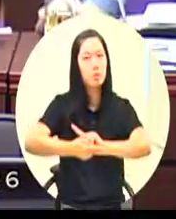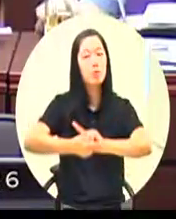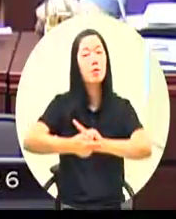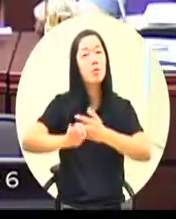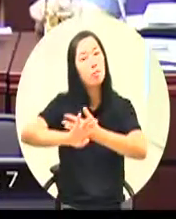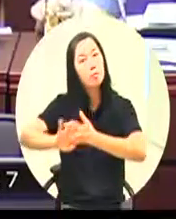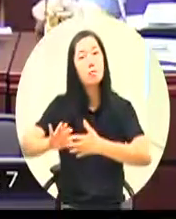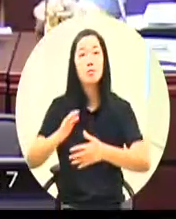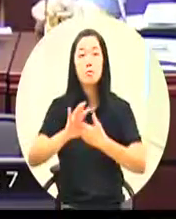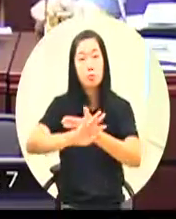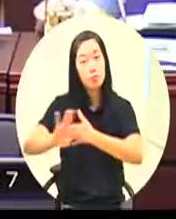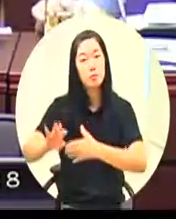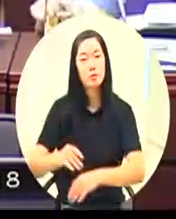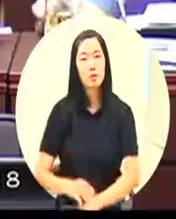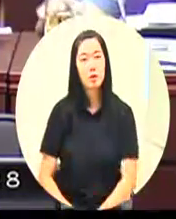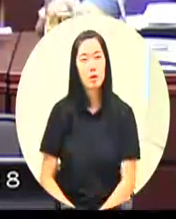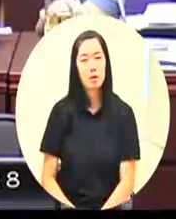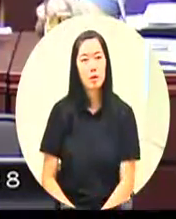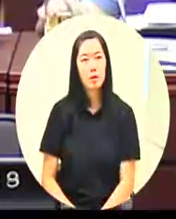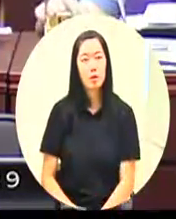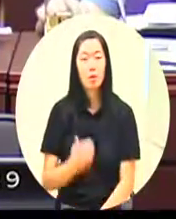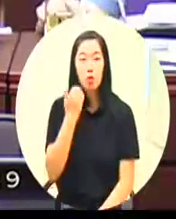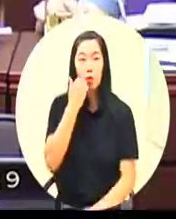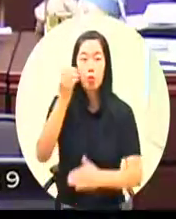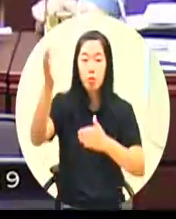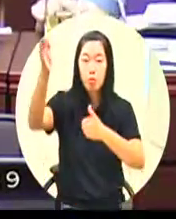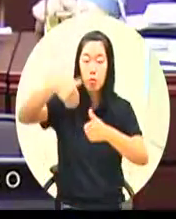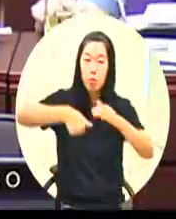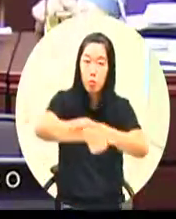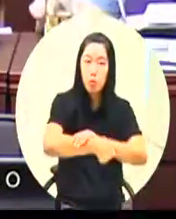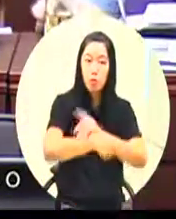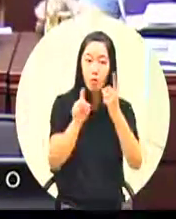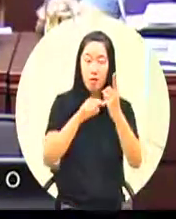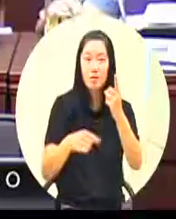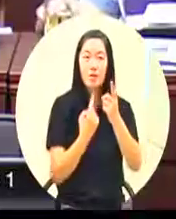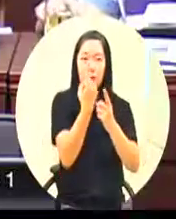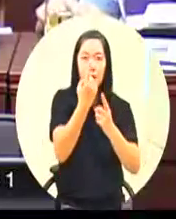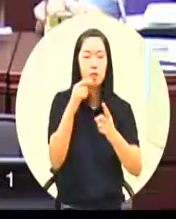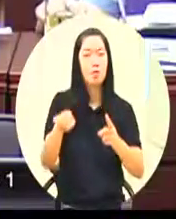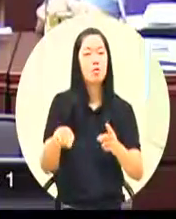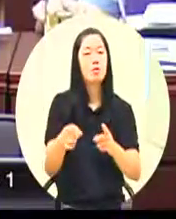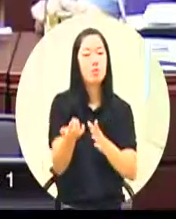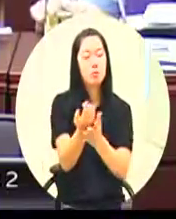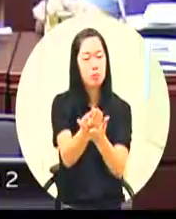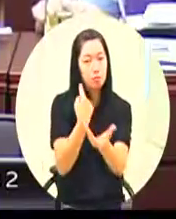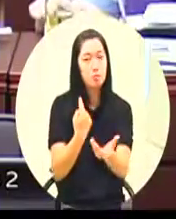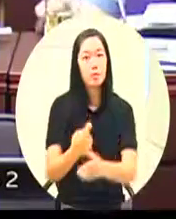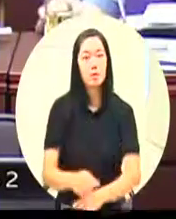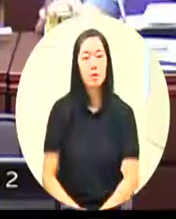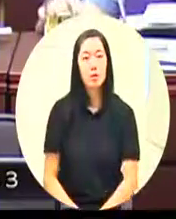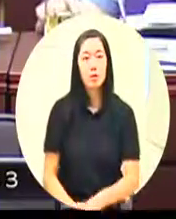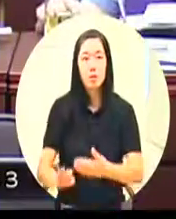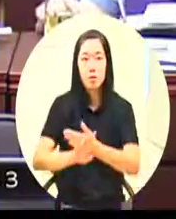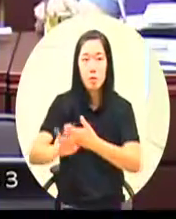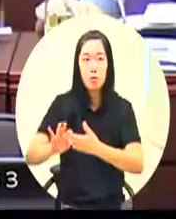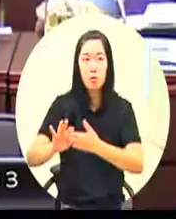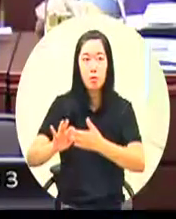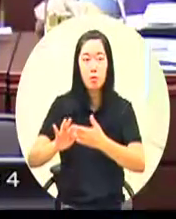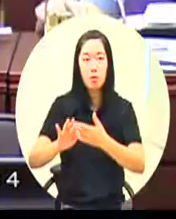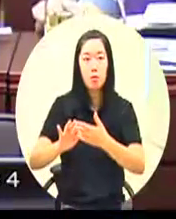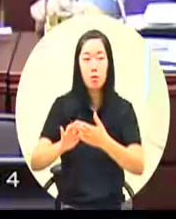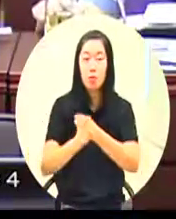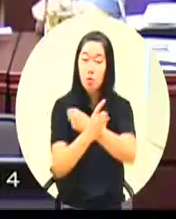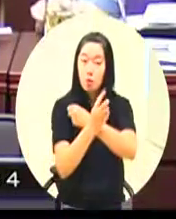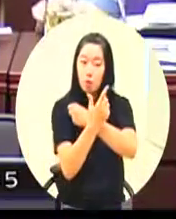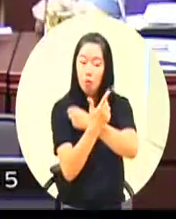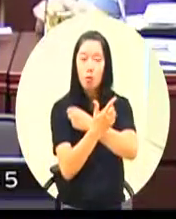他就是刚刚你提到，如果他只招到一个学生，到明年没有学生，他其实就准备要退场了。那其他高年级的学生可以并入 那退